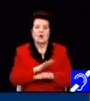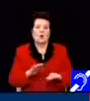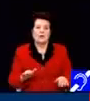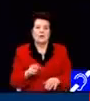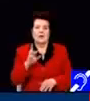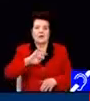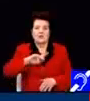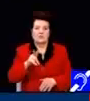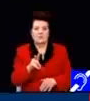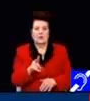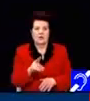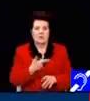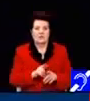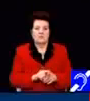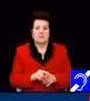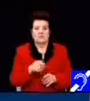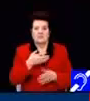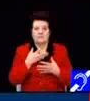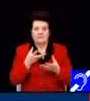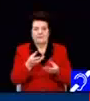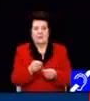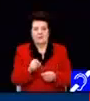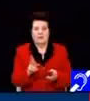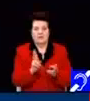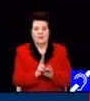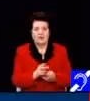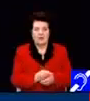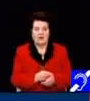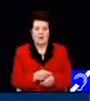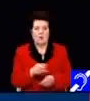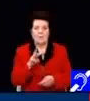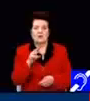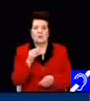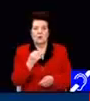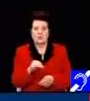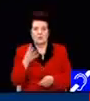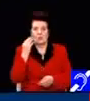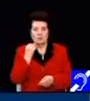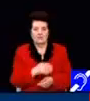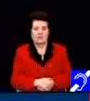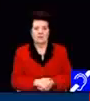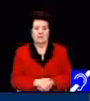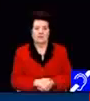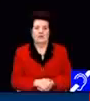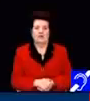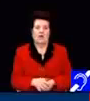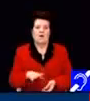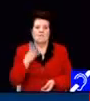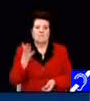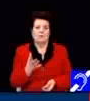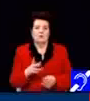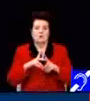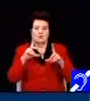și el a rămas fascinat de capitala Moldovei, de întâlnirea cu Mitropolitul Moldovei. A fost